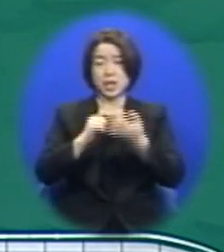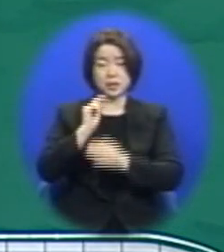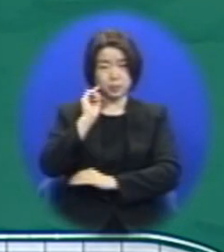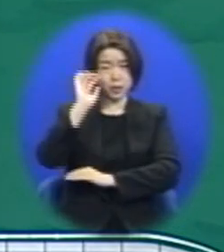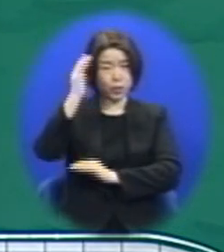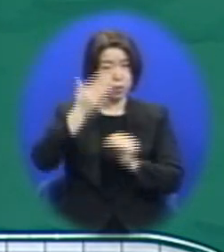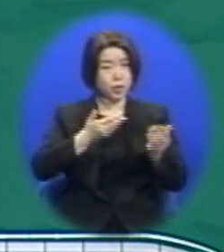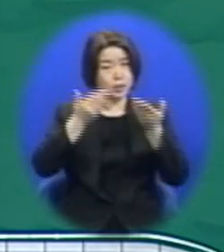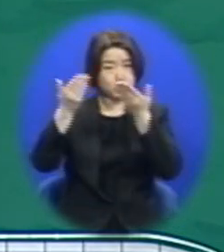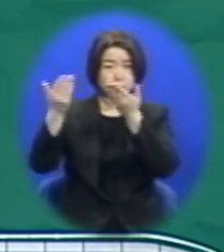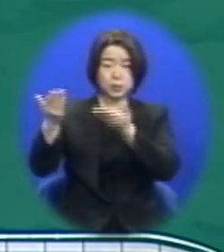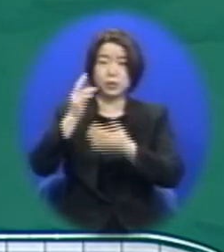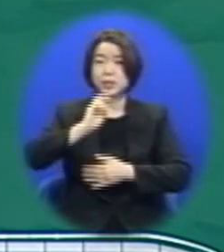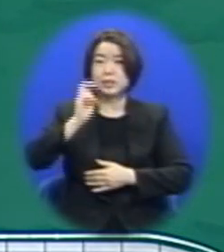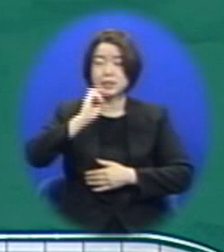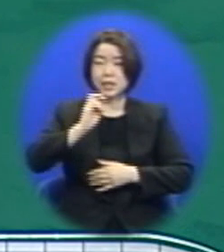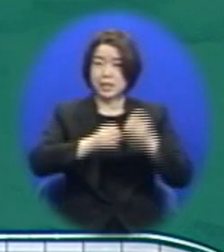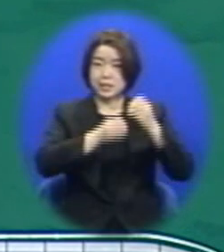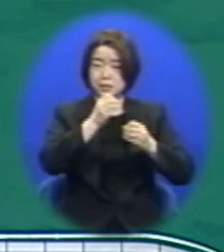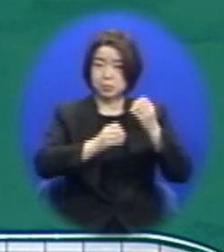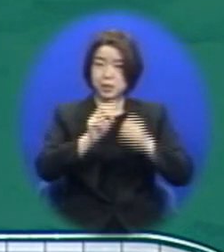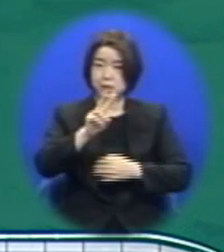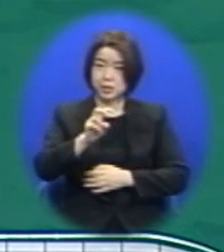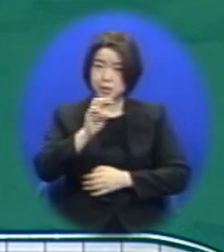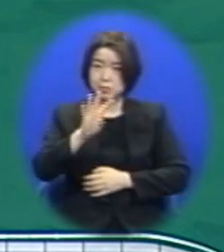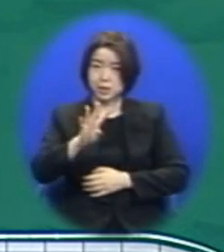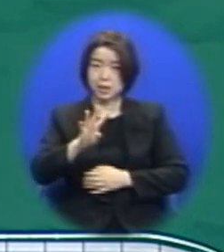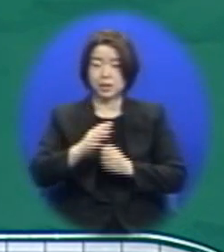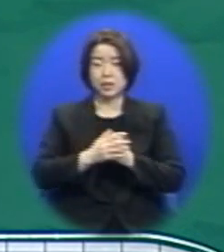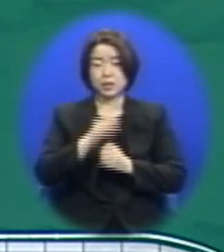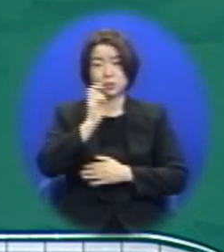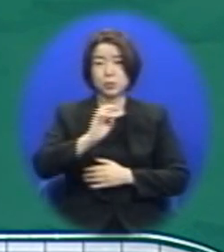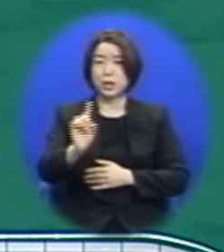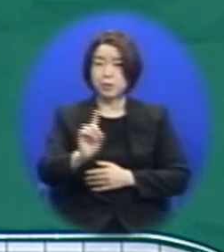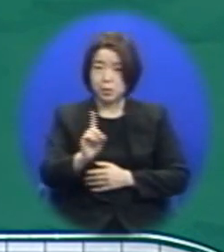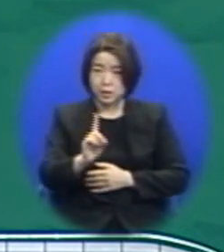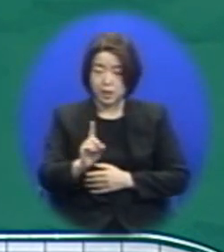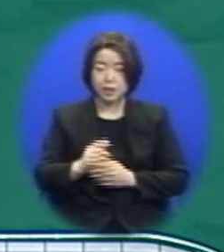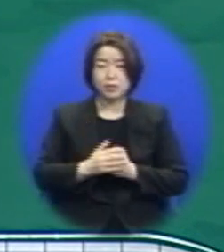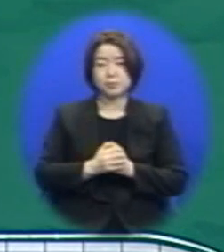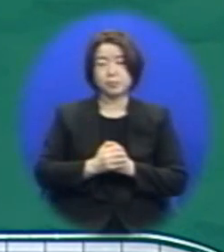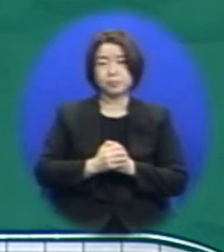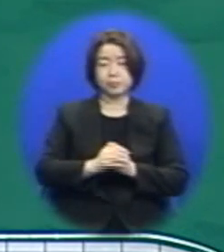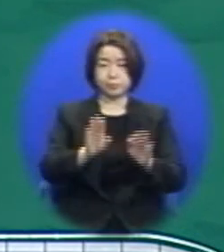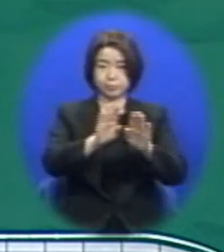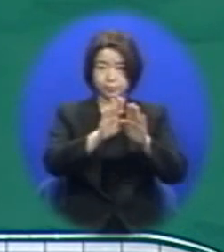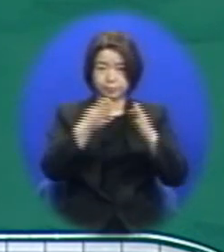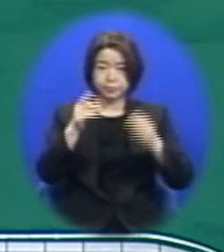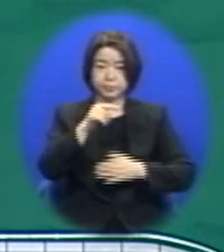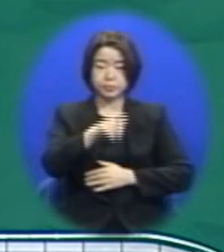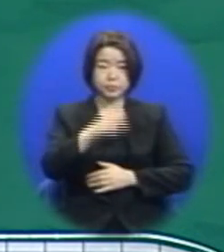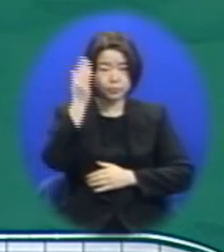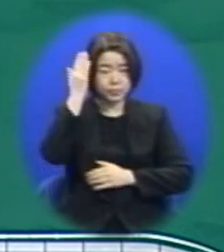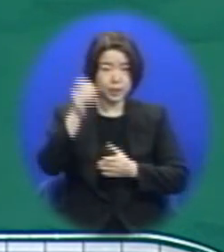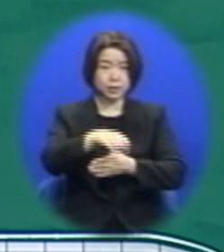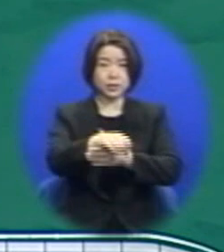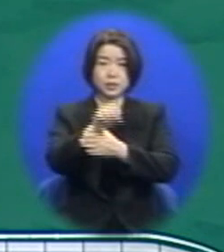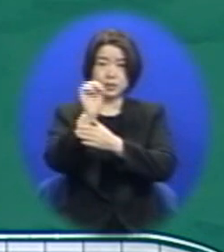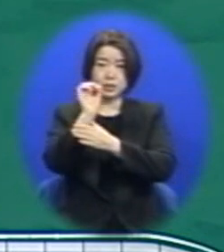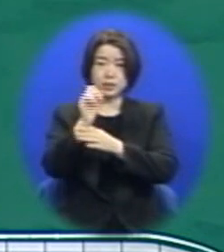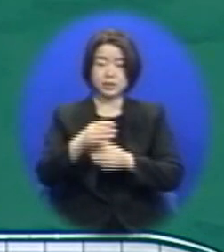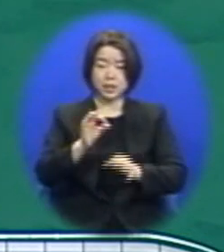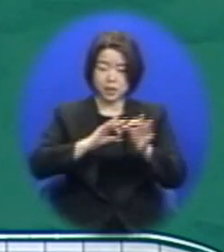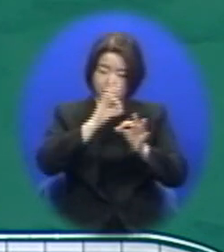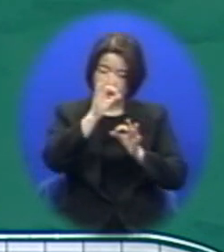돌리는 찬양을 시편 24편에서 이렇게 노래합니다. 문들아 너희 머리를 들지어다.